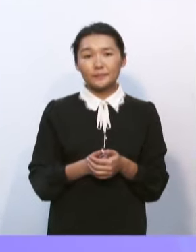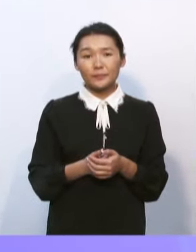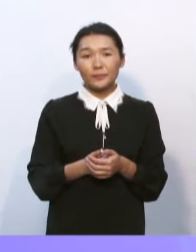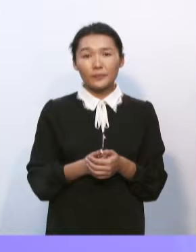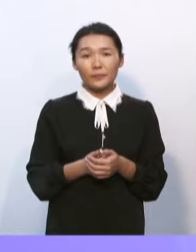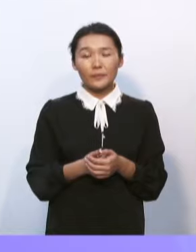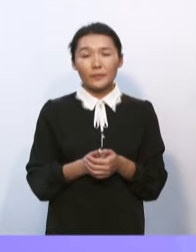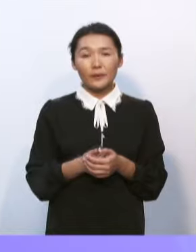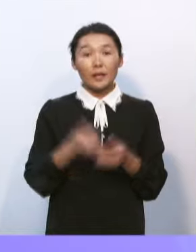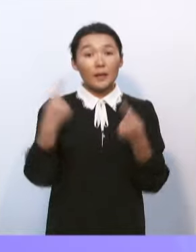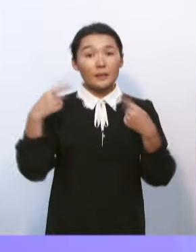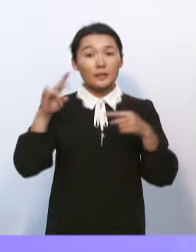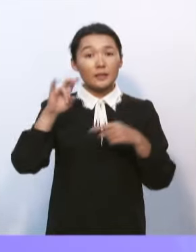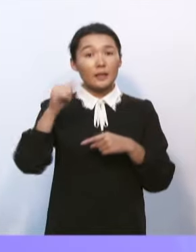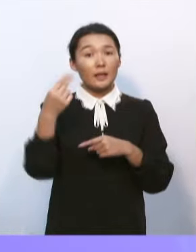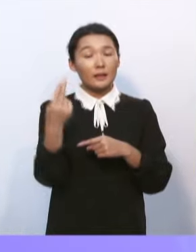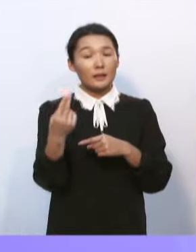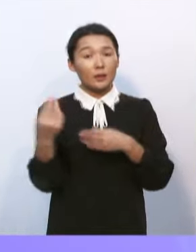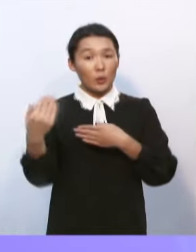Чет элдик конок.